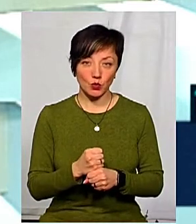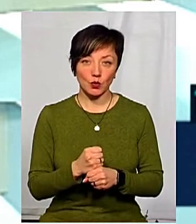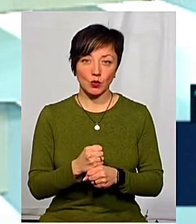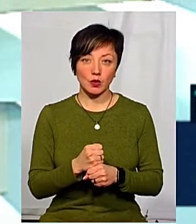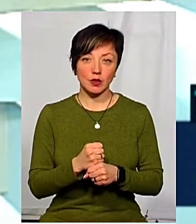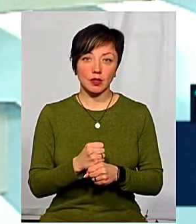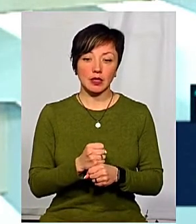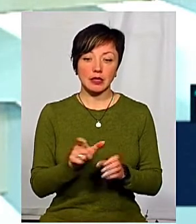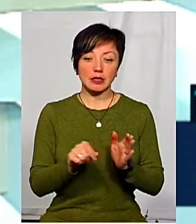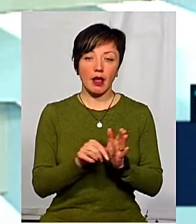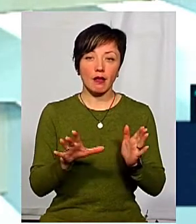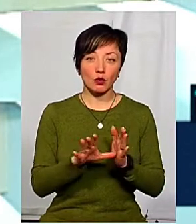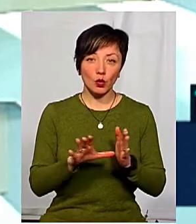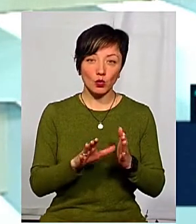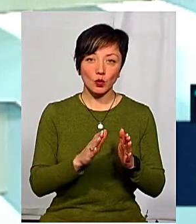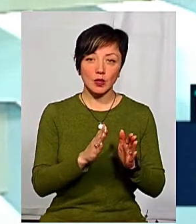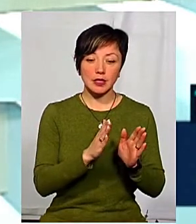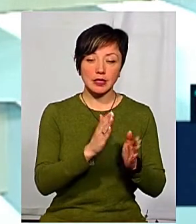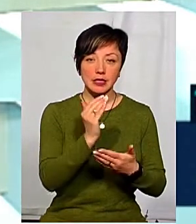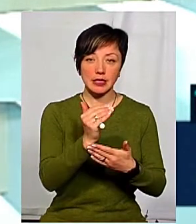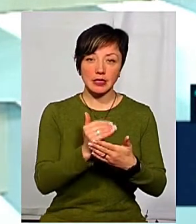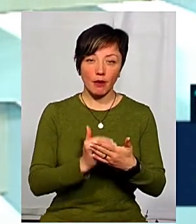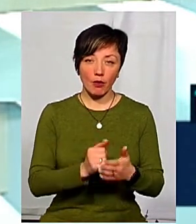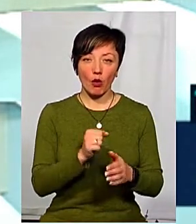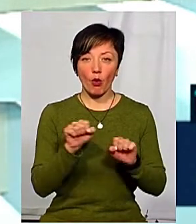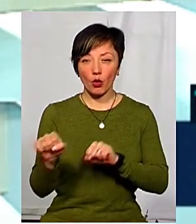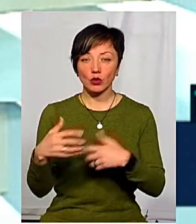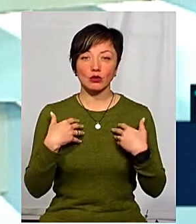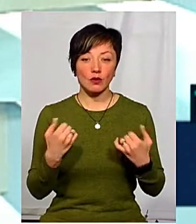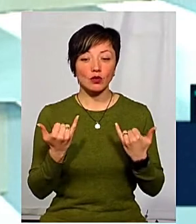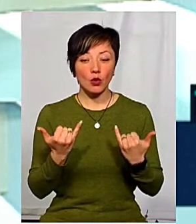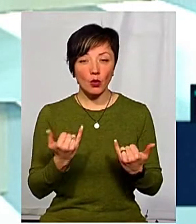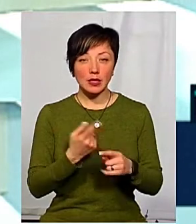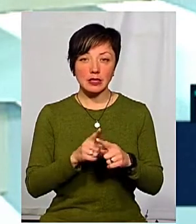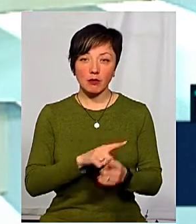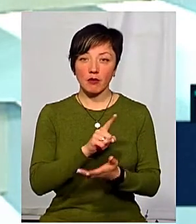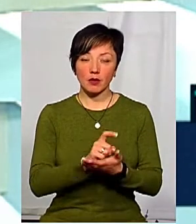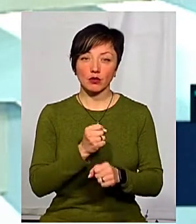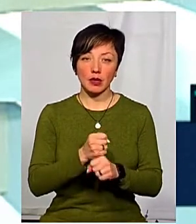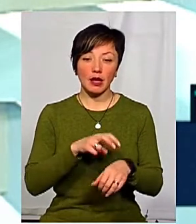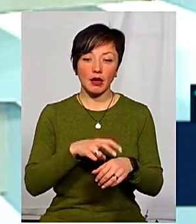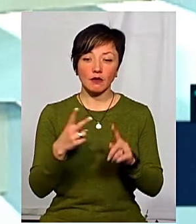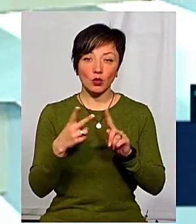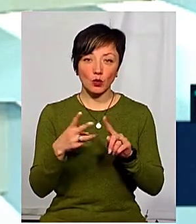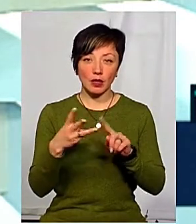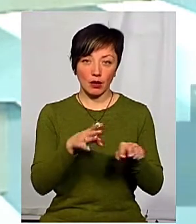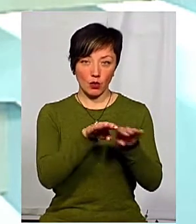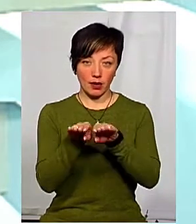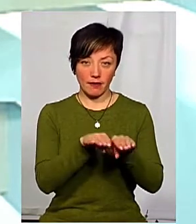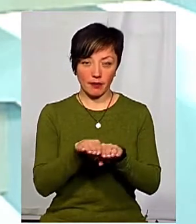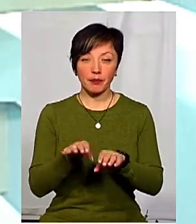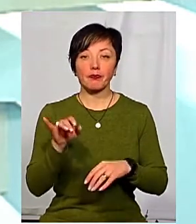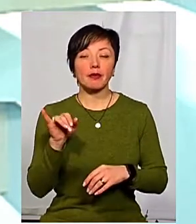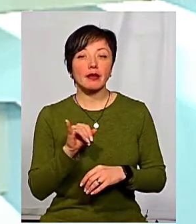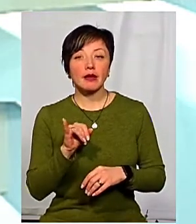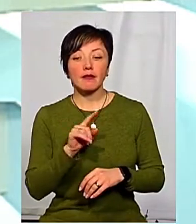працюють з електронною системою охорони здоров'я. На сьогодні цей крок повинні зробити лікарі вторинки і третинки.